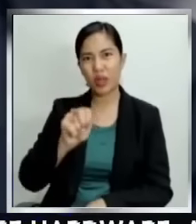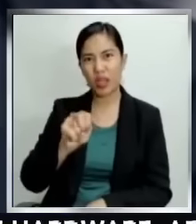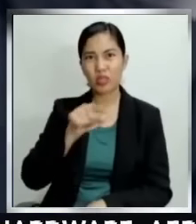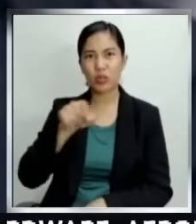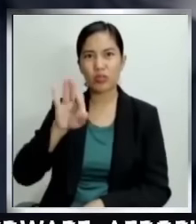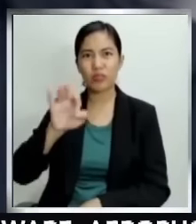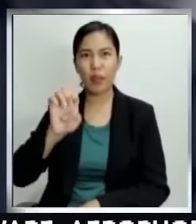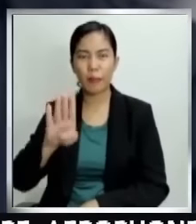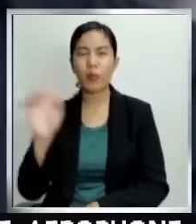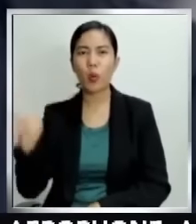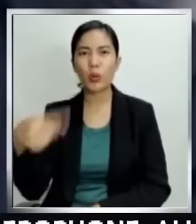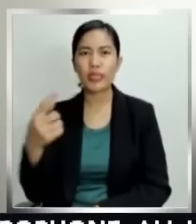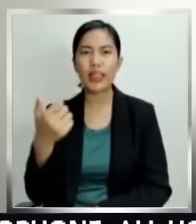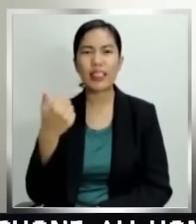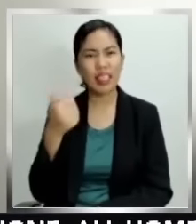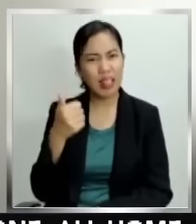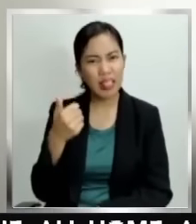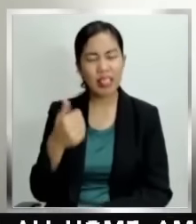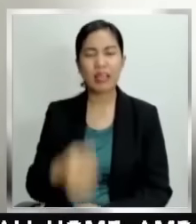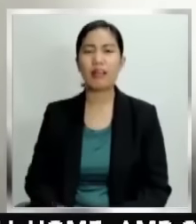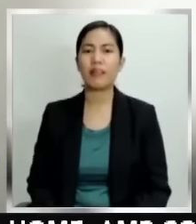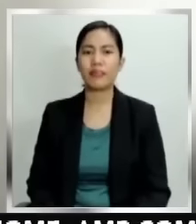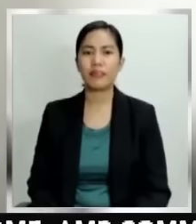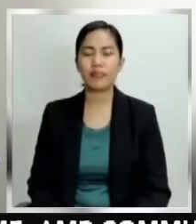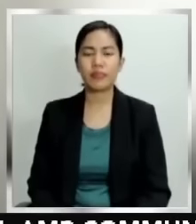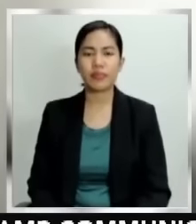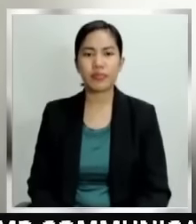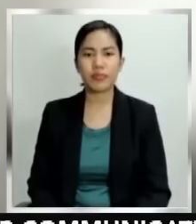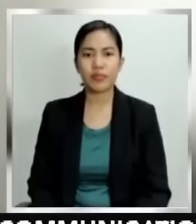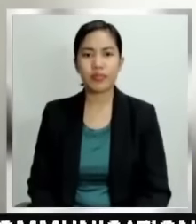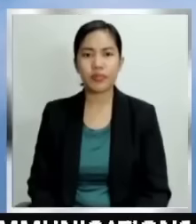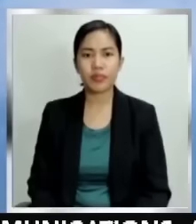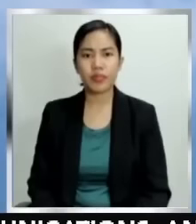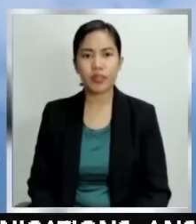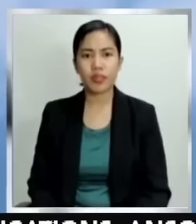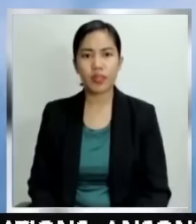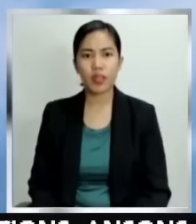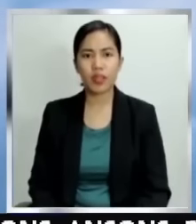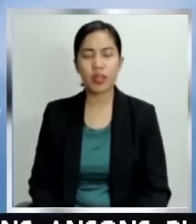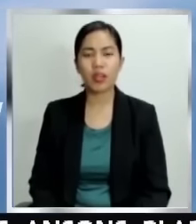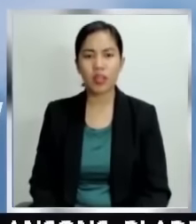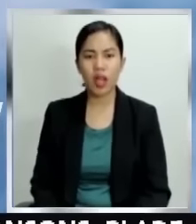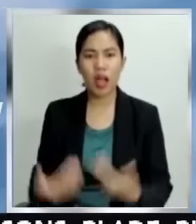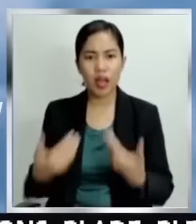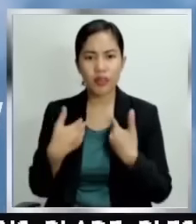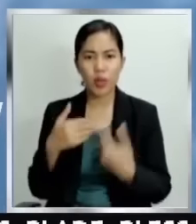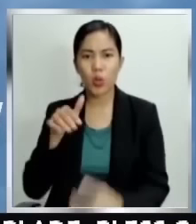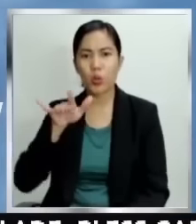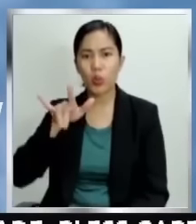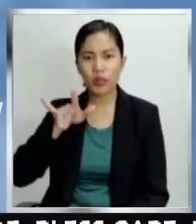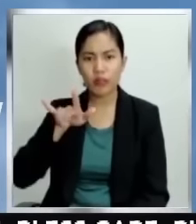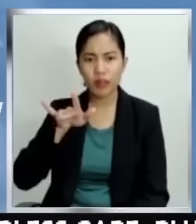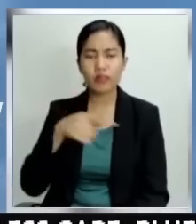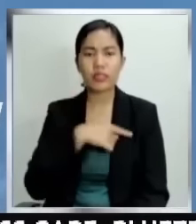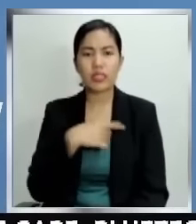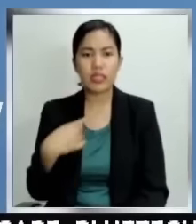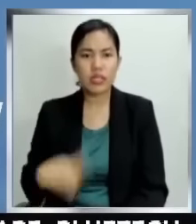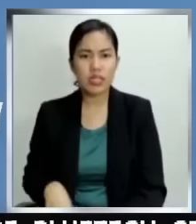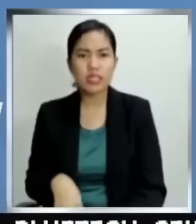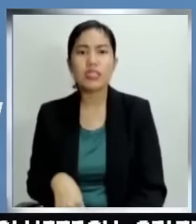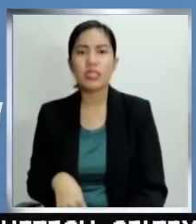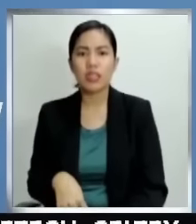West, we were able to drive away 25 na Chinese fishing vessels away